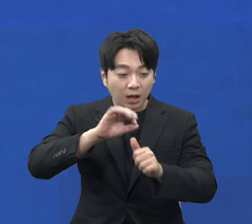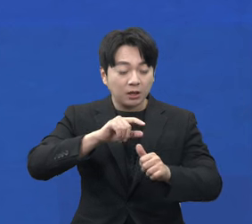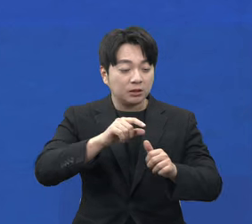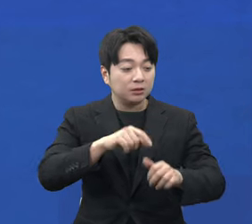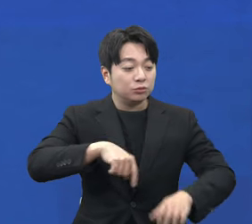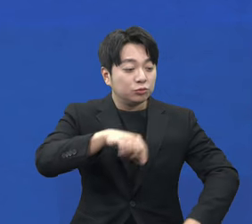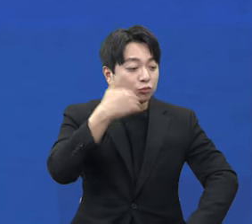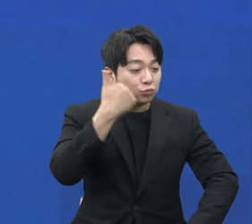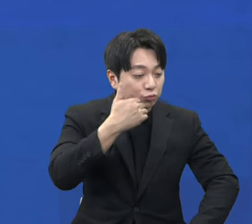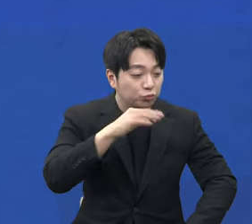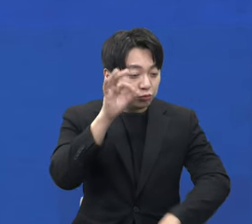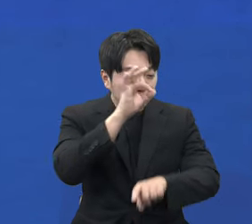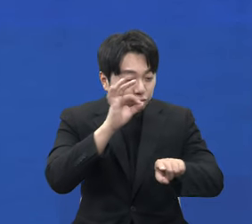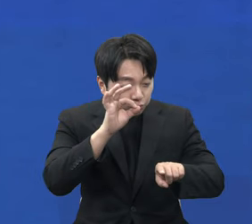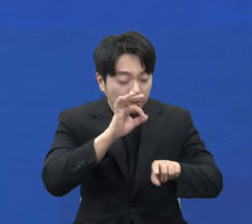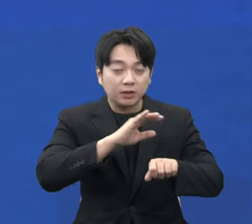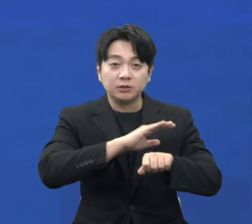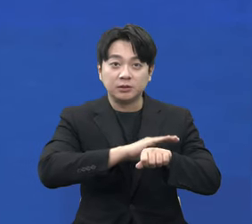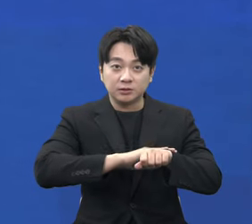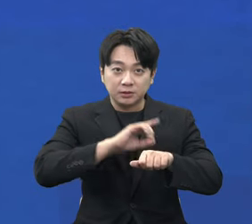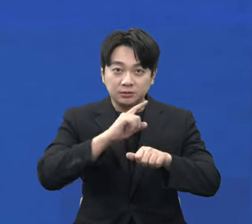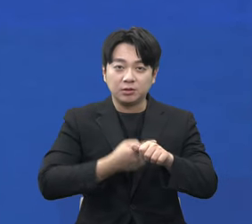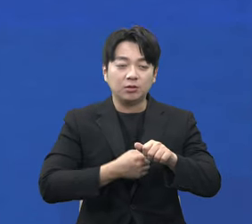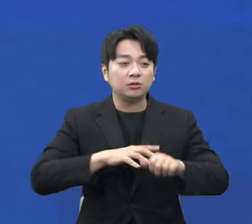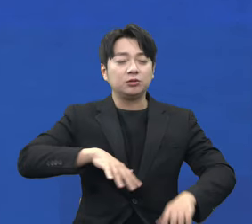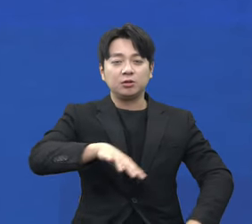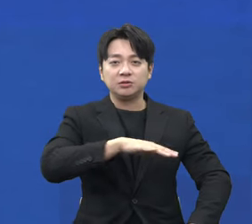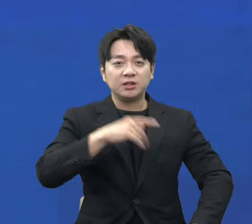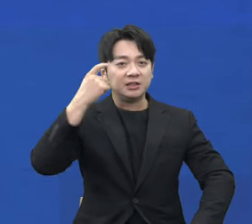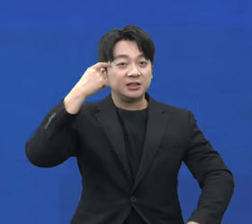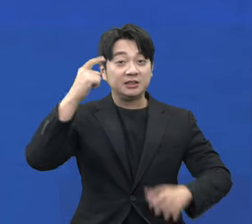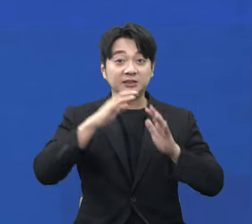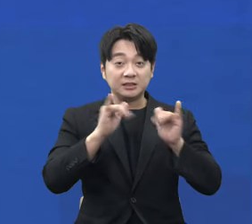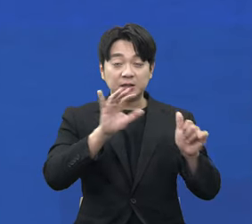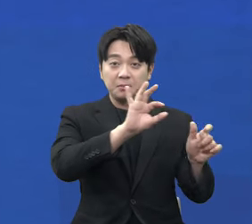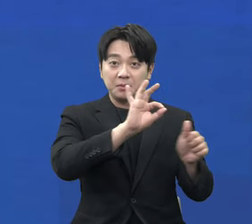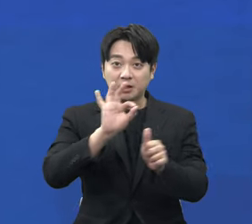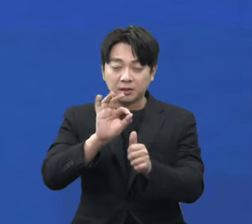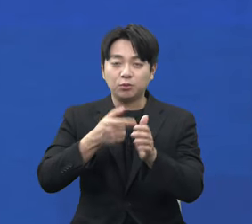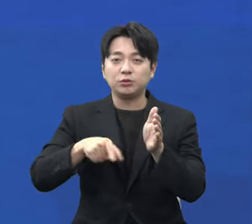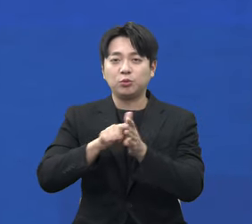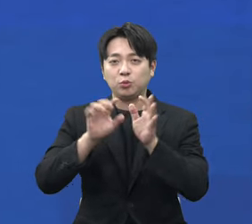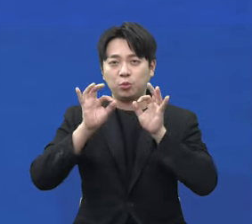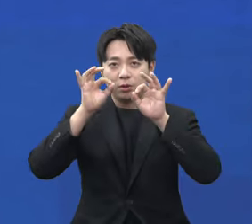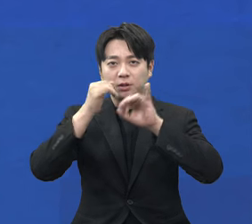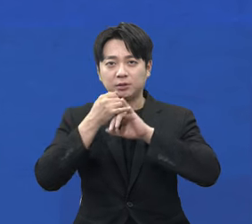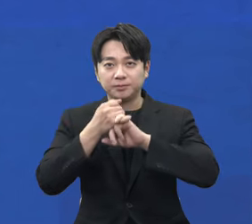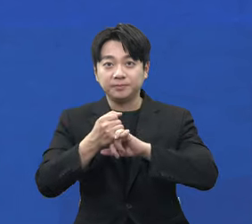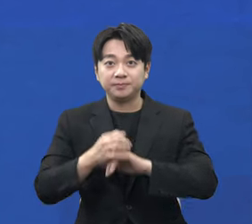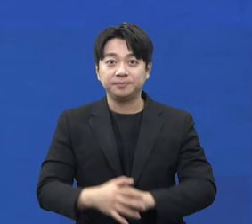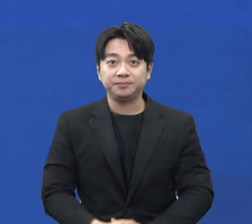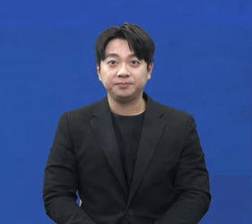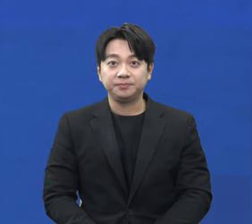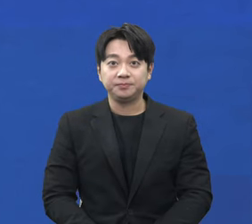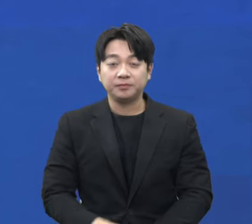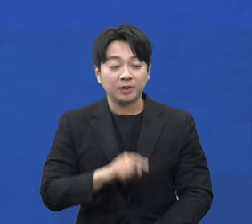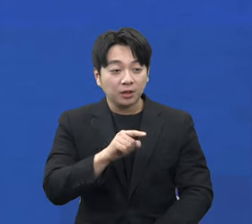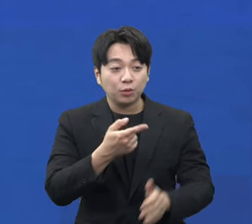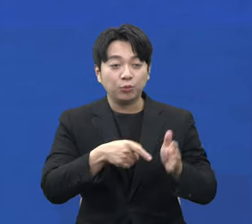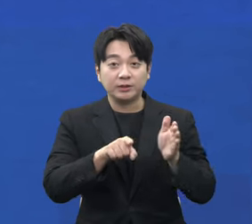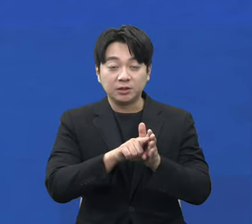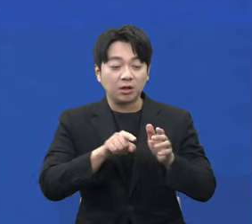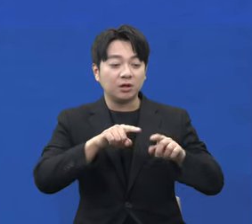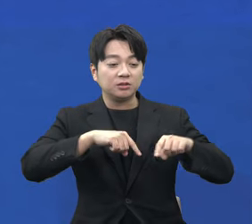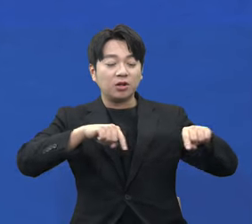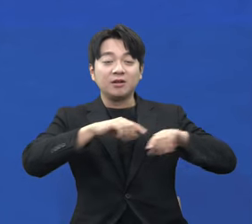발굴하겠습니다. 이들의 전문성 강화와 당선 안전권 확보를 위해 정책 콘테스트 및